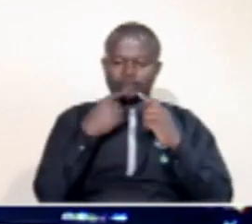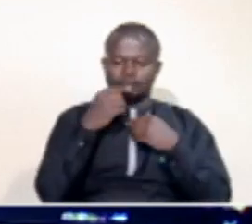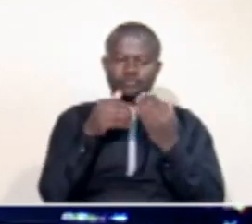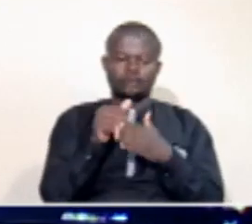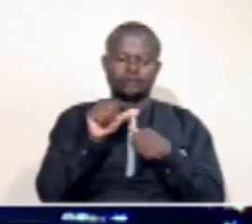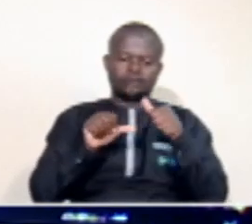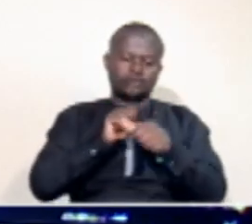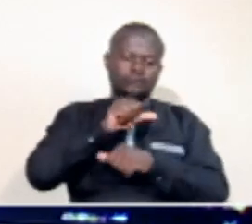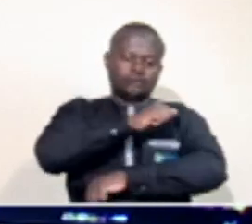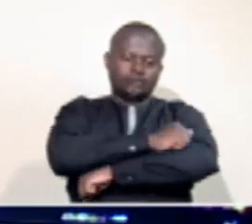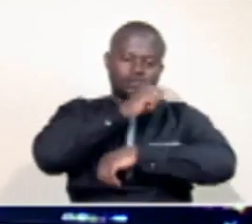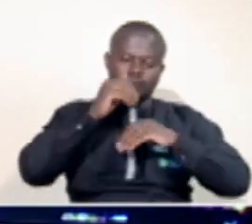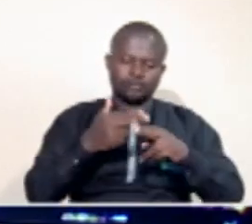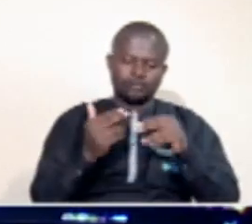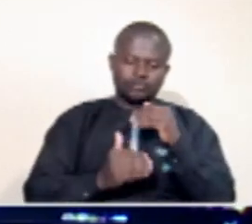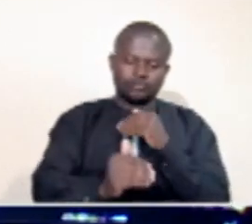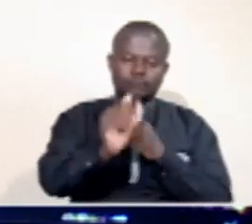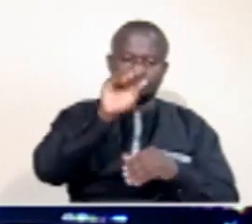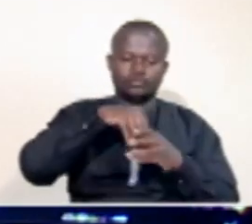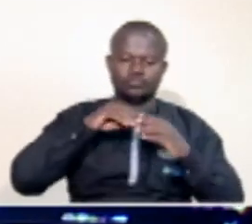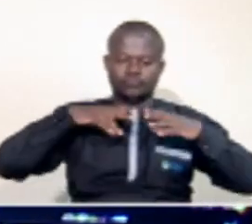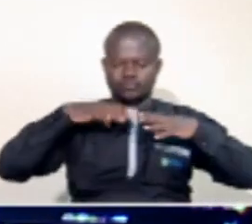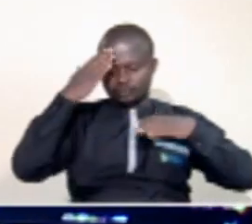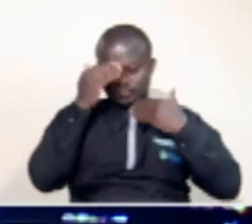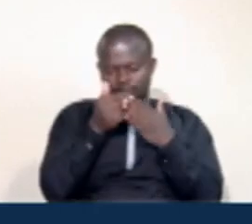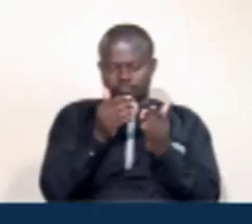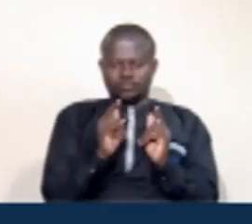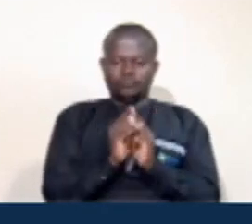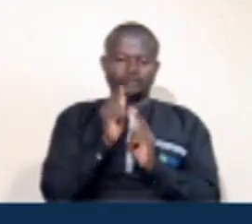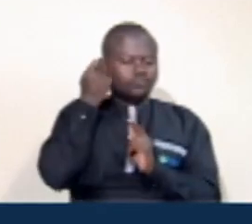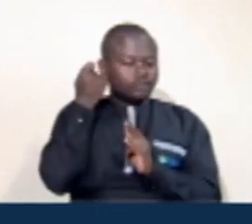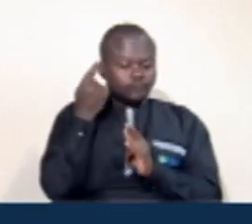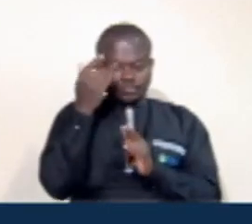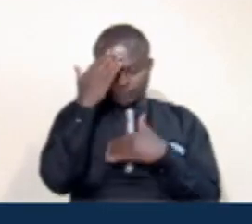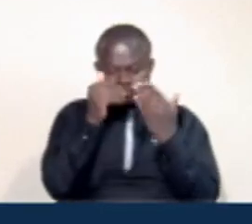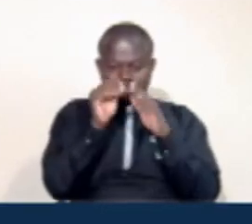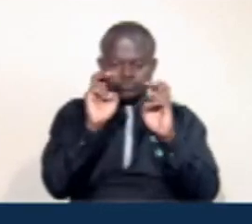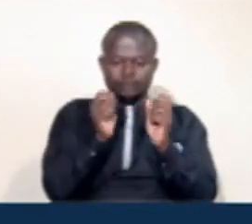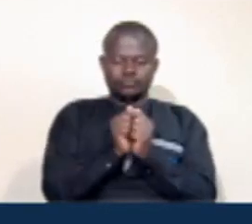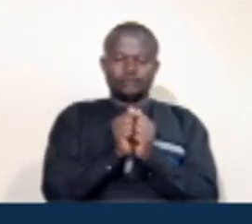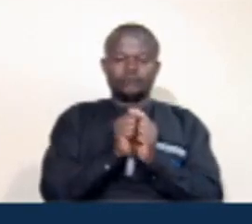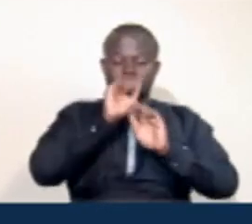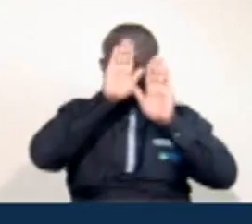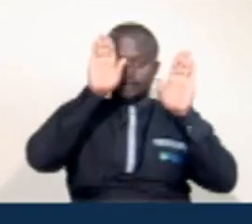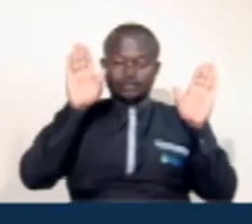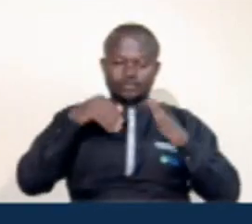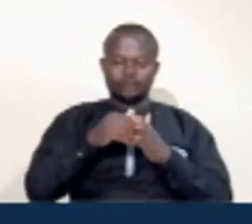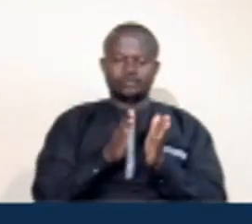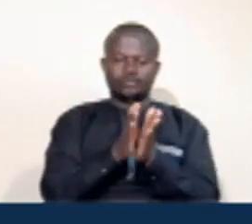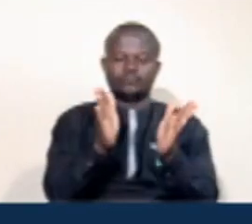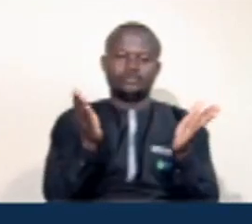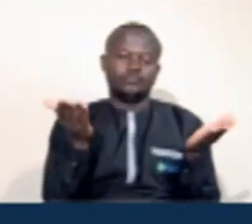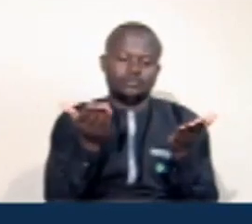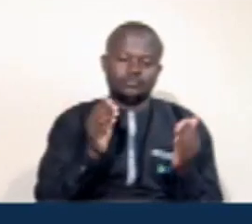ku bijyanye n'abanyeshuri bagiye kuba bagiye mu biruhuko kubera inama birumvikana kugira ngo dusobanukirwe muri rusange